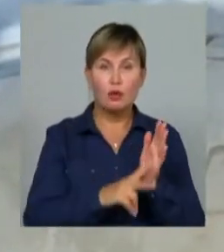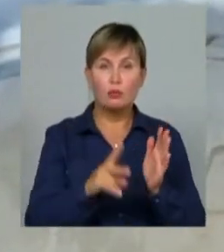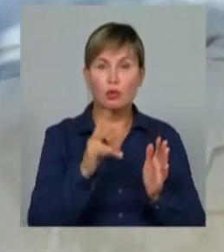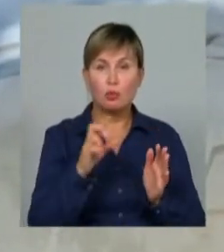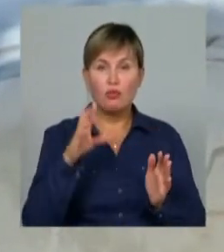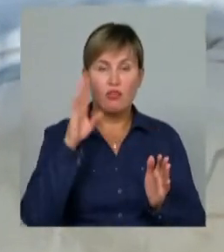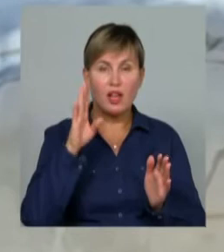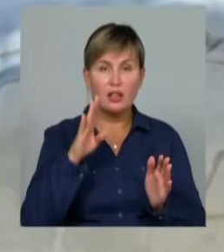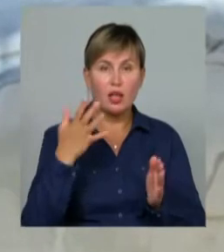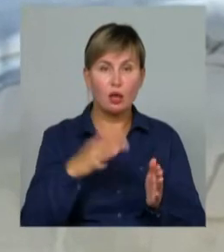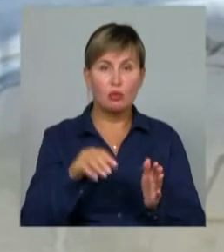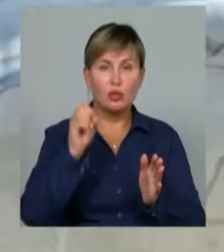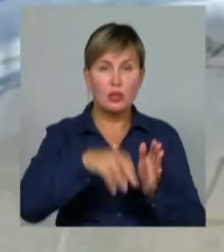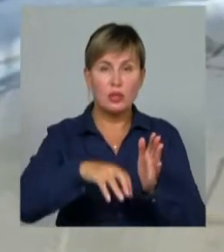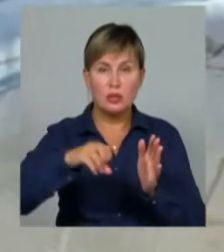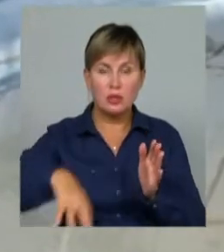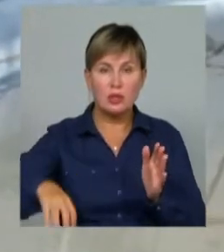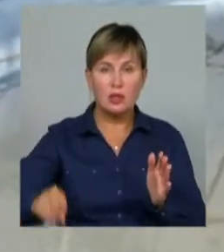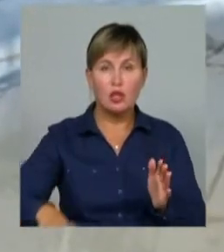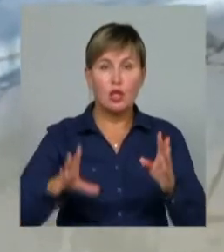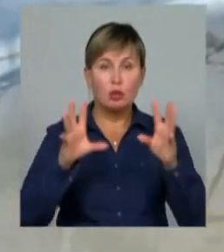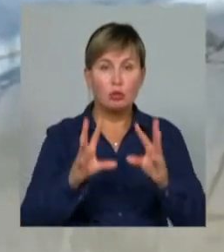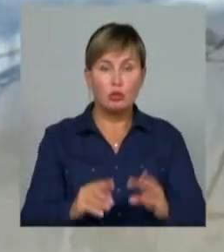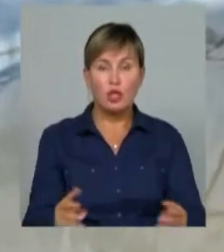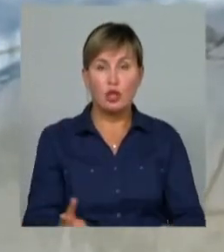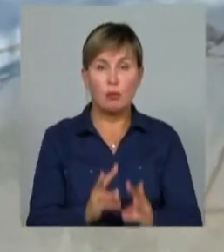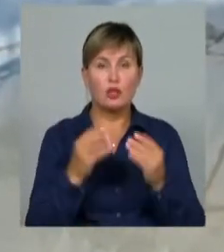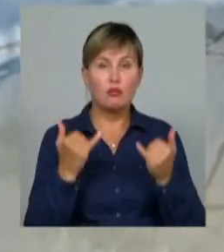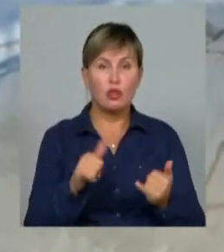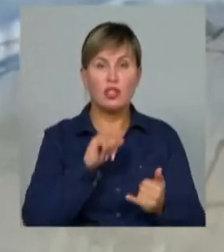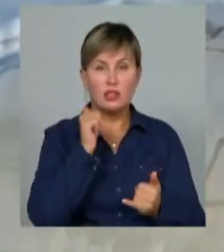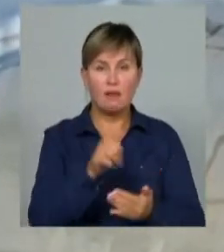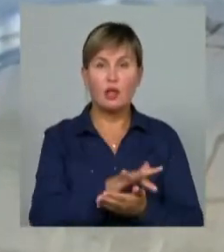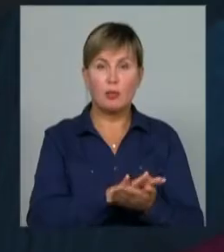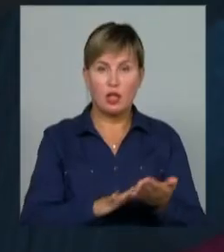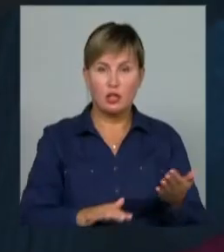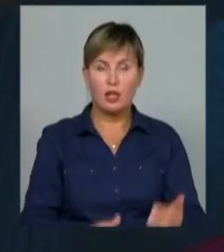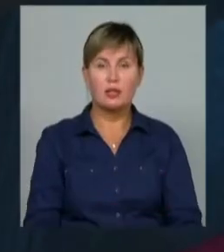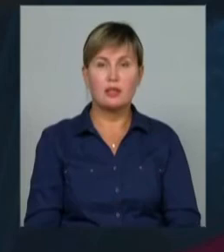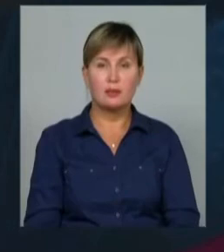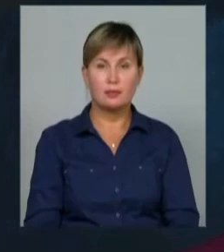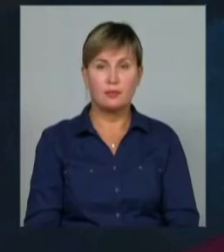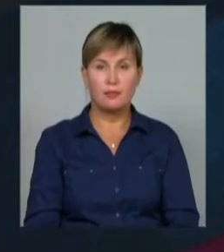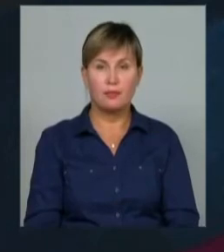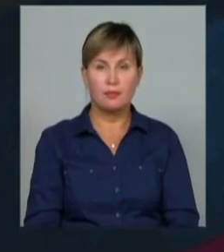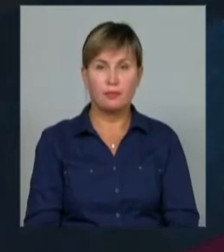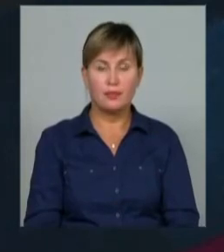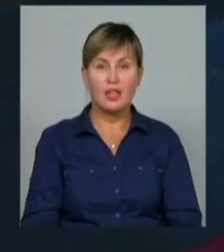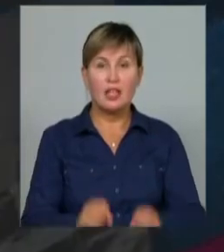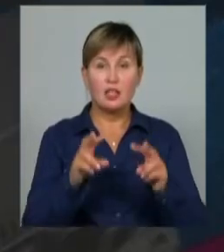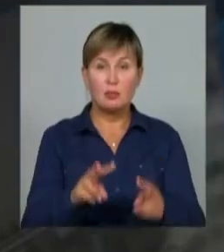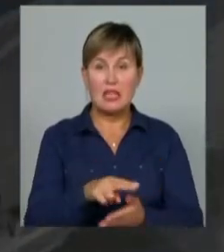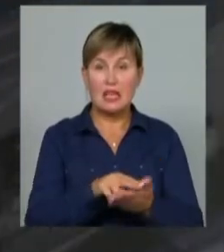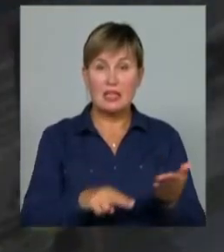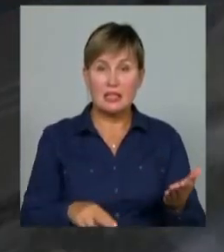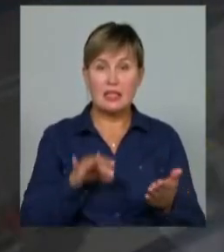воды сбросили в очаги пожаров. Тушение пожаров сегодня и завтра продолжается. Обладает специальной